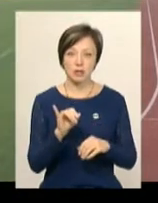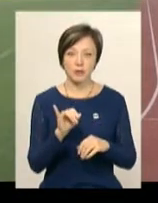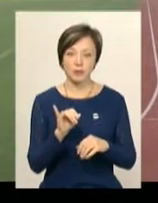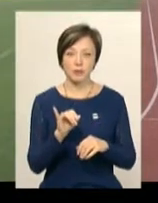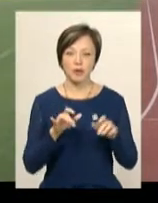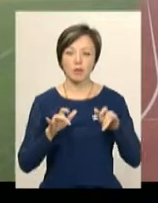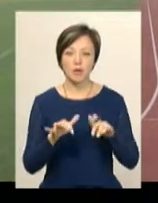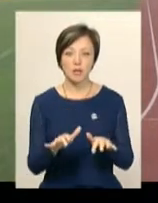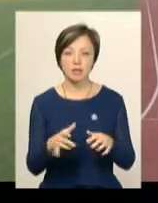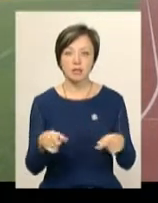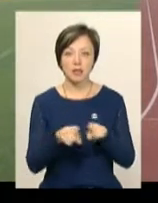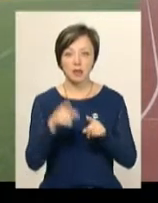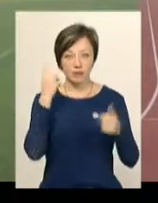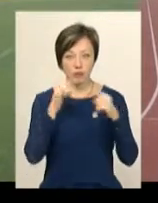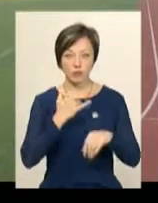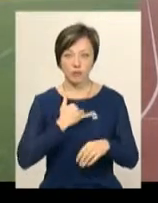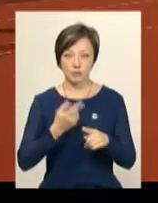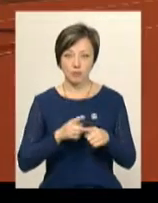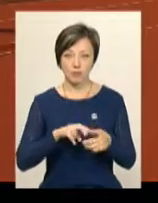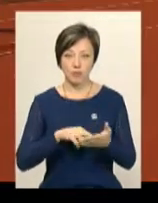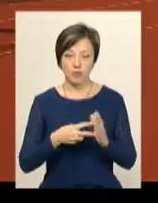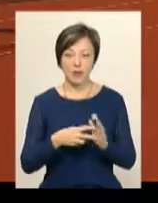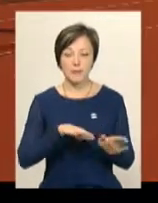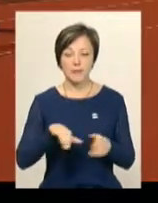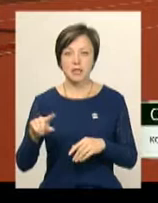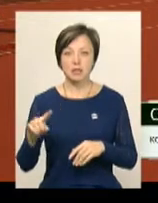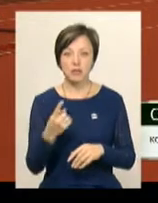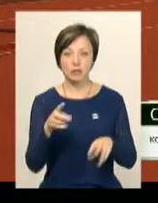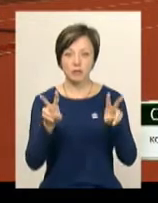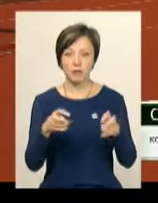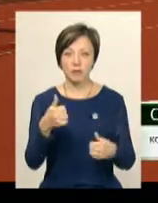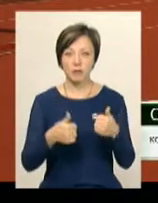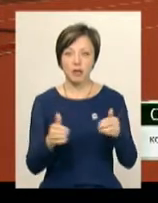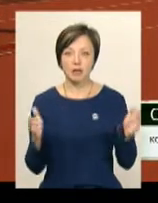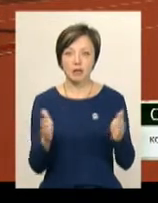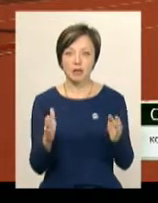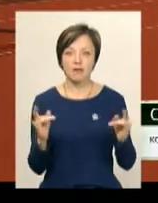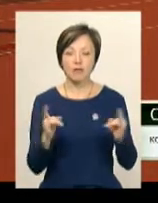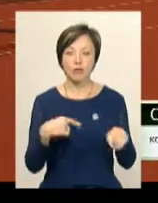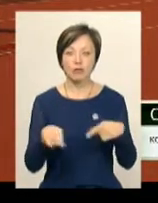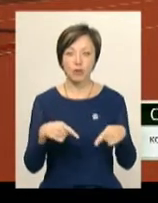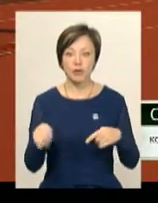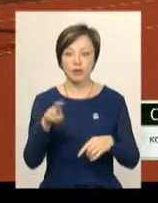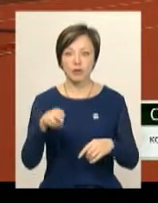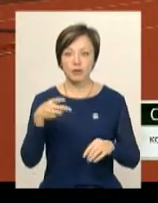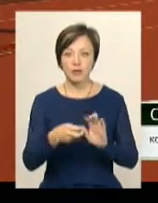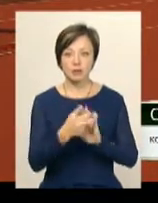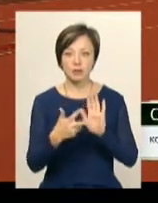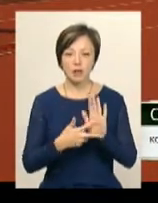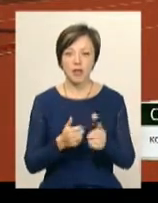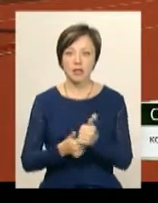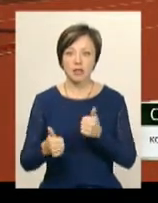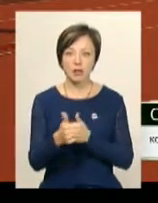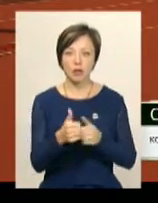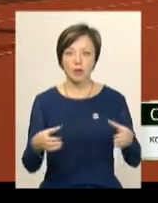так, процес такий творчий у нас в цьому плані. Після першого виду змагань міні-футболу у динаміаді 2018 лідирує